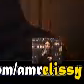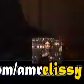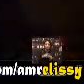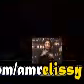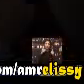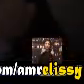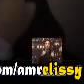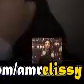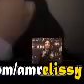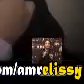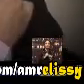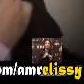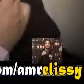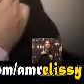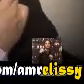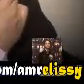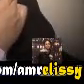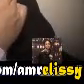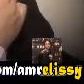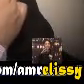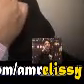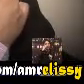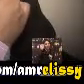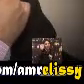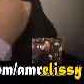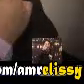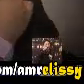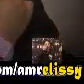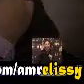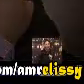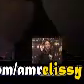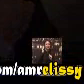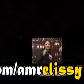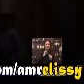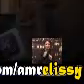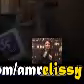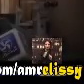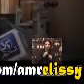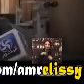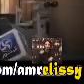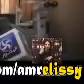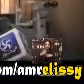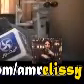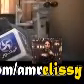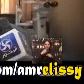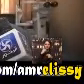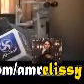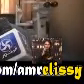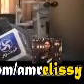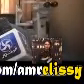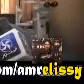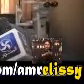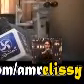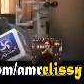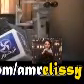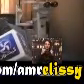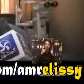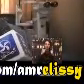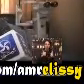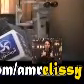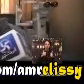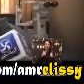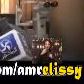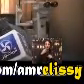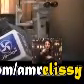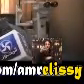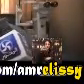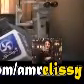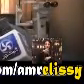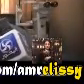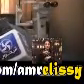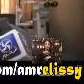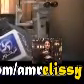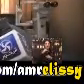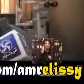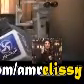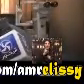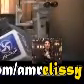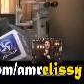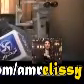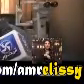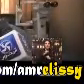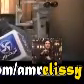نعمل لك العملية، وأنا جاي النهاردة أعمل العملية. والله النهارده احنا استمرارا للتعاون المشترك بين المركز العربي لمكافحه